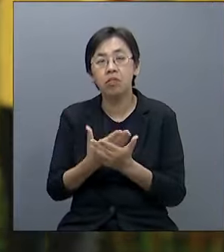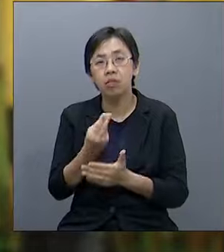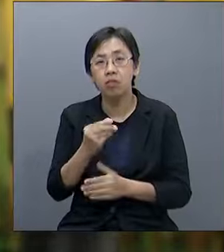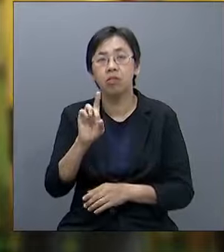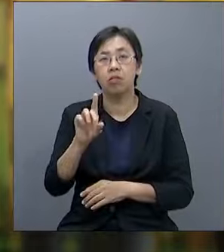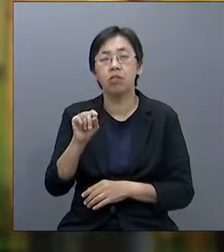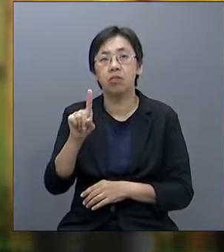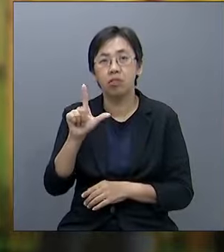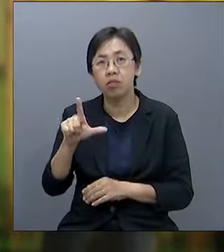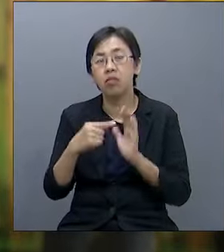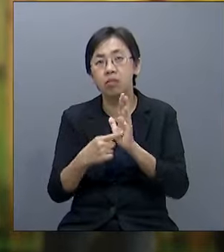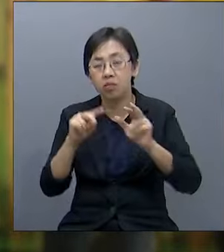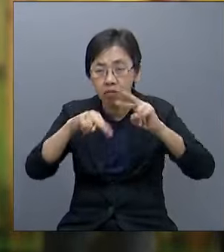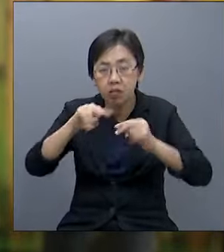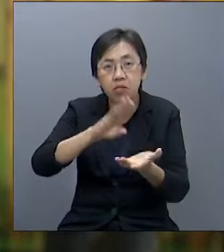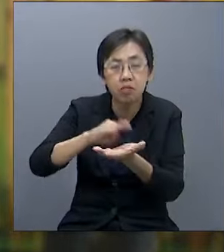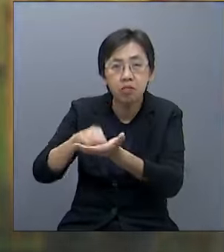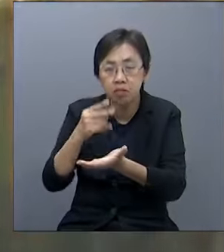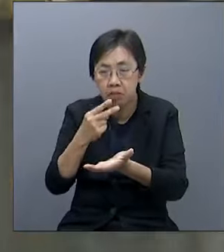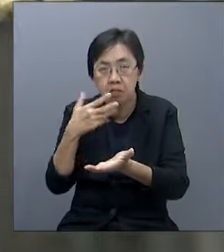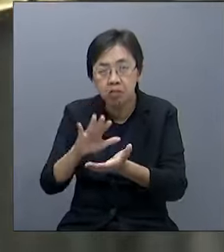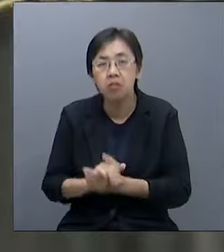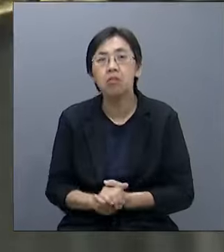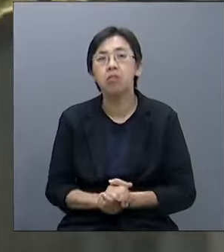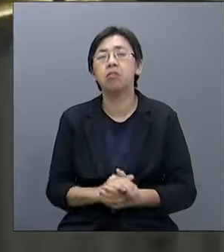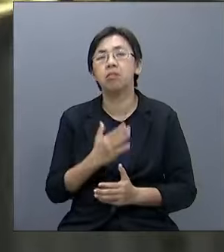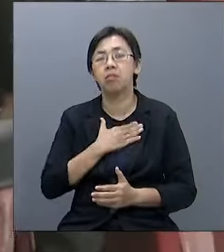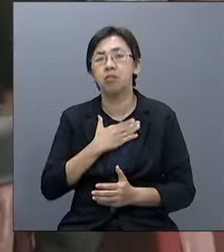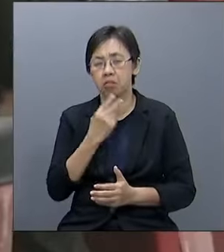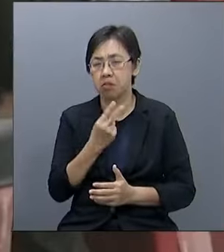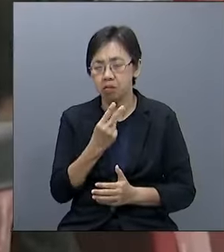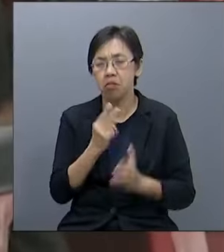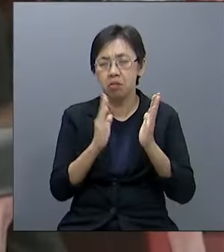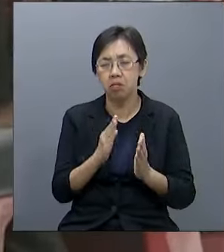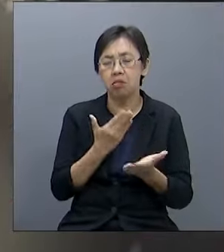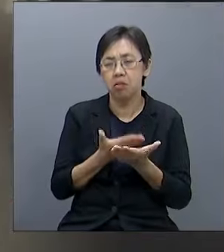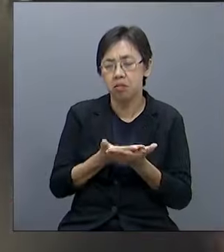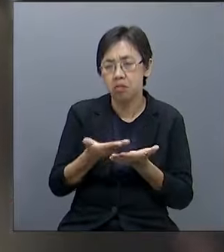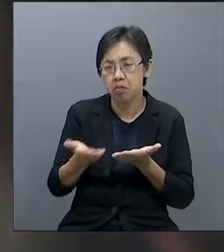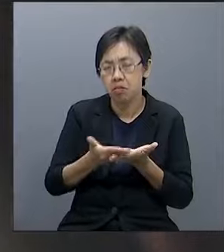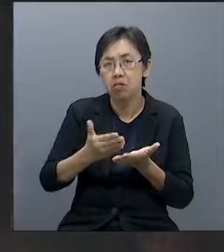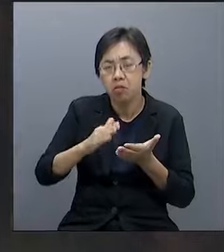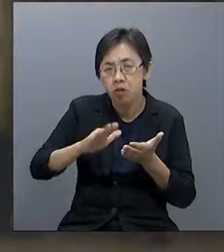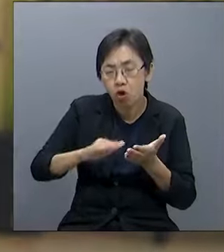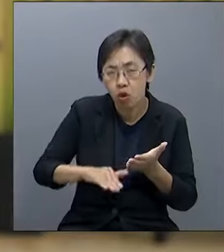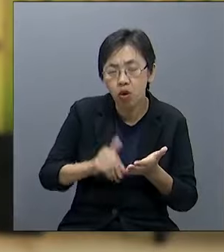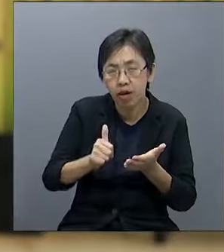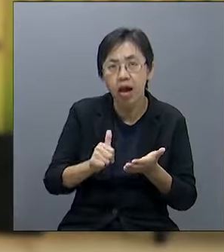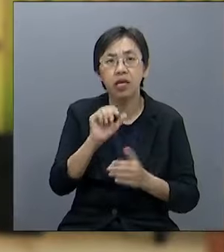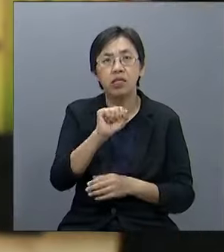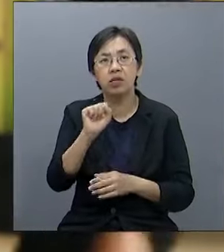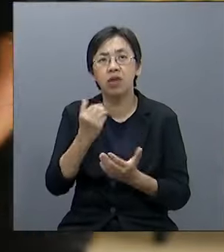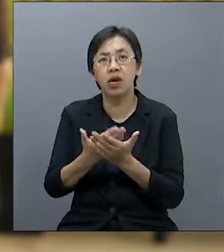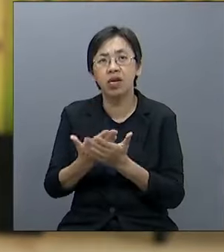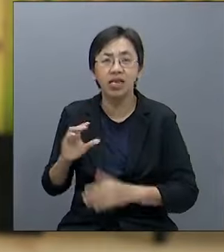ทเนี่ยอันนี้เป็นตัวเซอร์เวย์ที่เราเริ่มทำไปนำงานเพราะฉะนั้นมันก็จะเริ่มเห็นแล้วว่าอันนี้มันเป็นประเด็นที่สำคัญมากสสคงไม่ได้ให้เงินไปลง